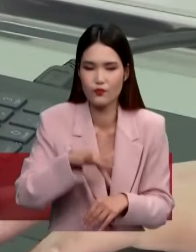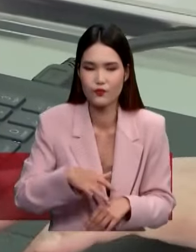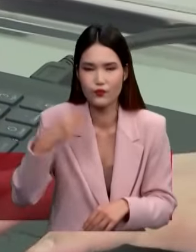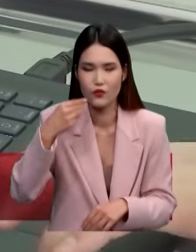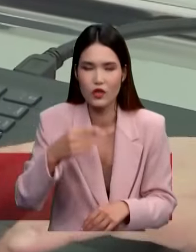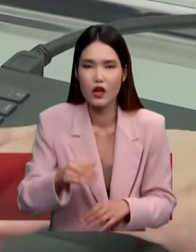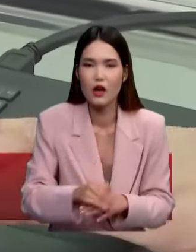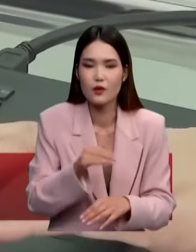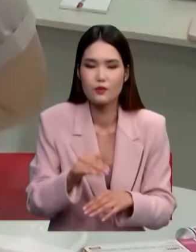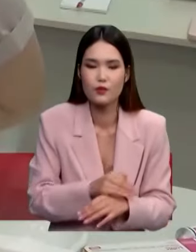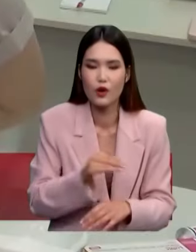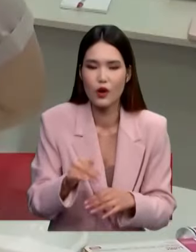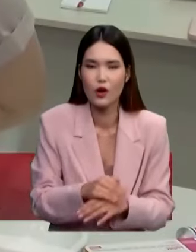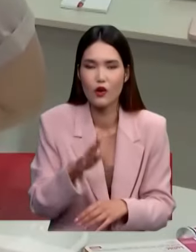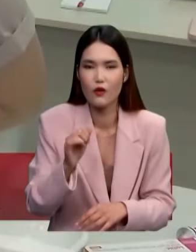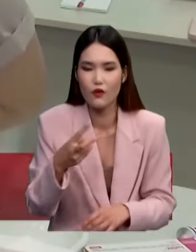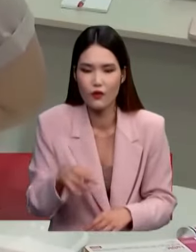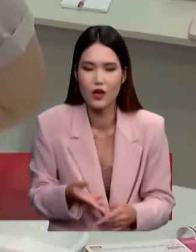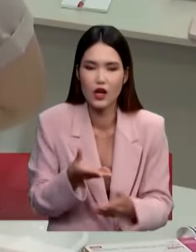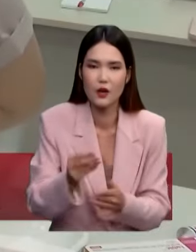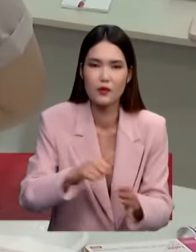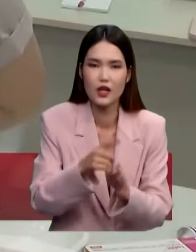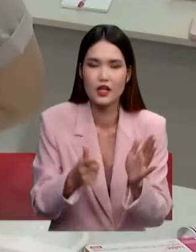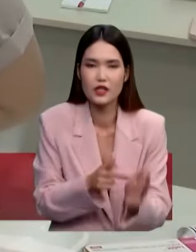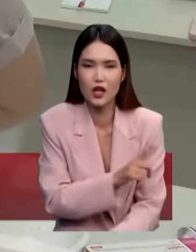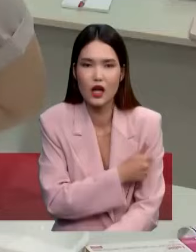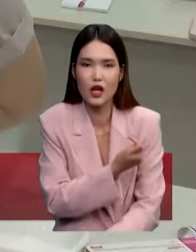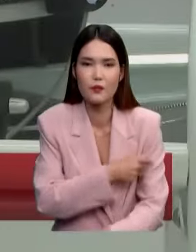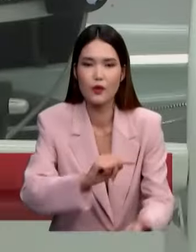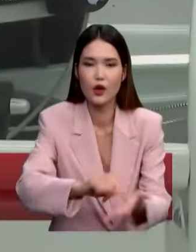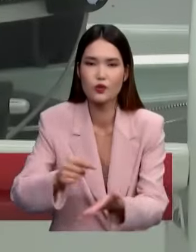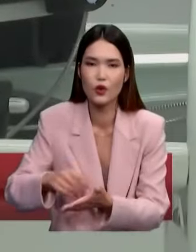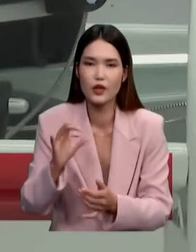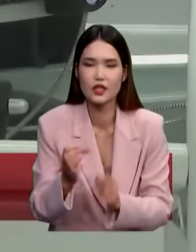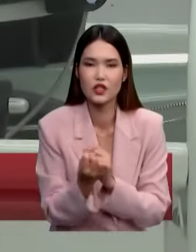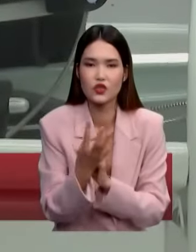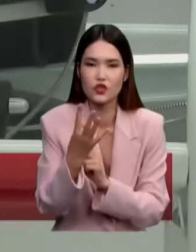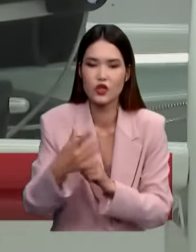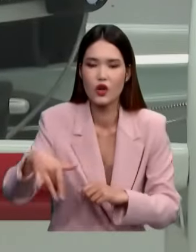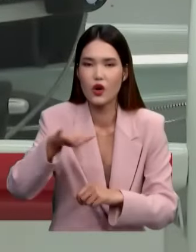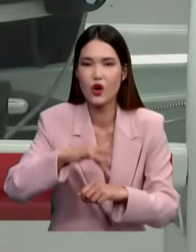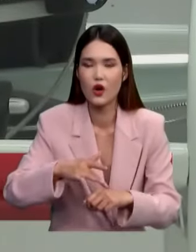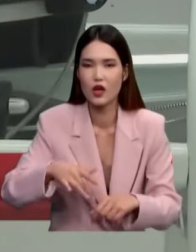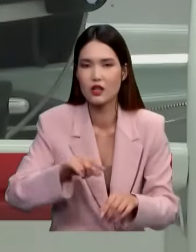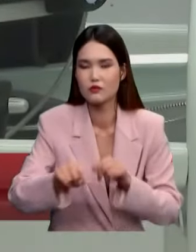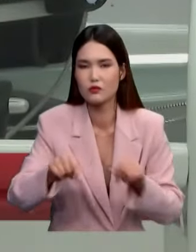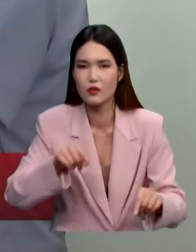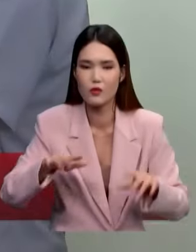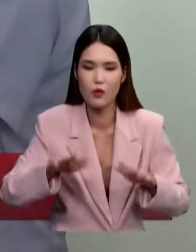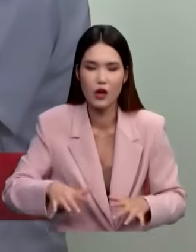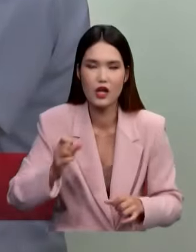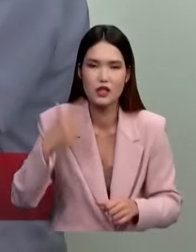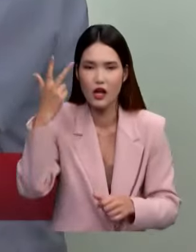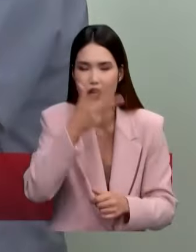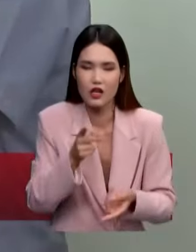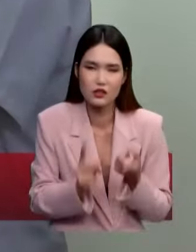благотворительного фонда «Айала. Я вижу мир» охватил 17 медицинских учреждений из 14 городов страны. За 3 года реализации